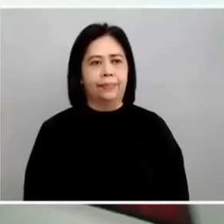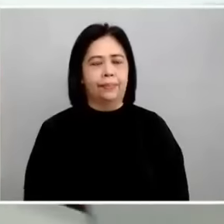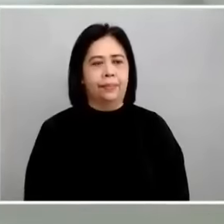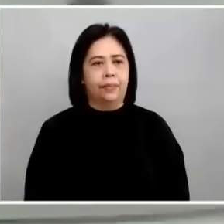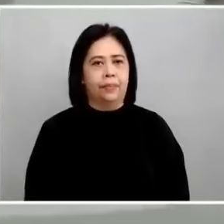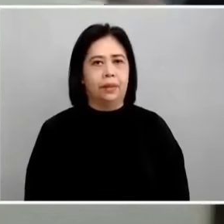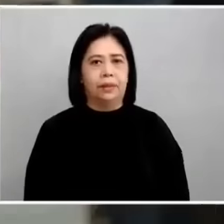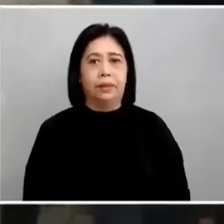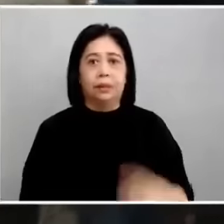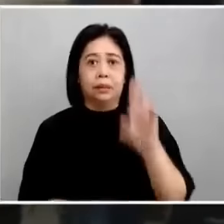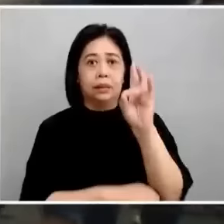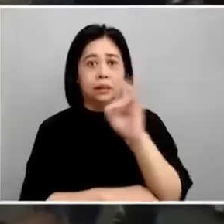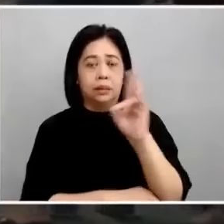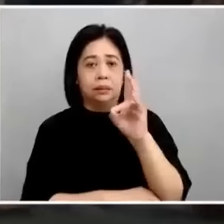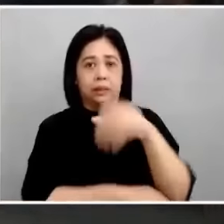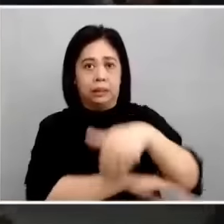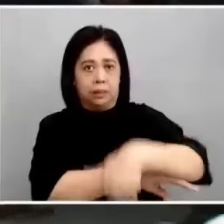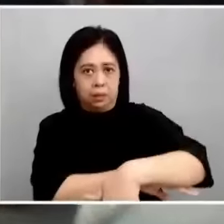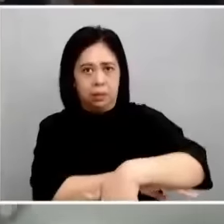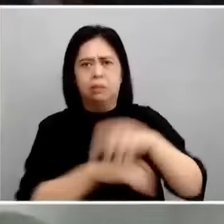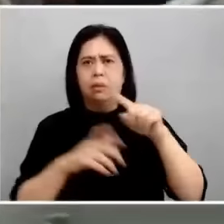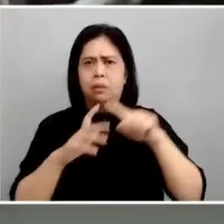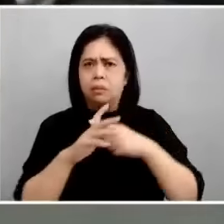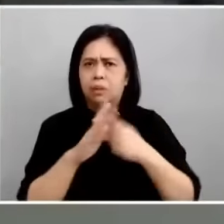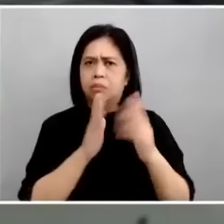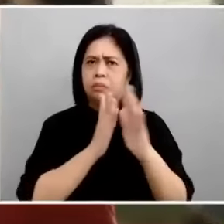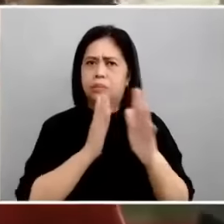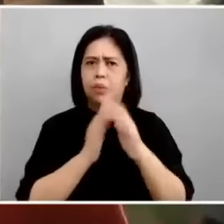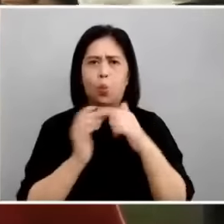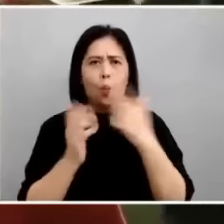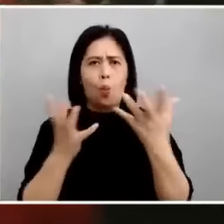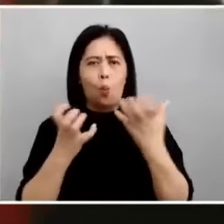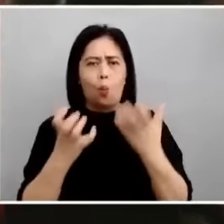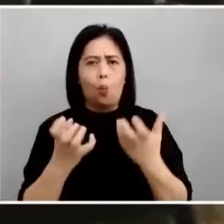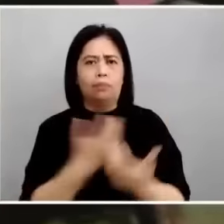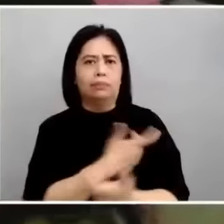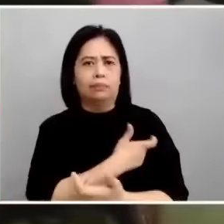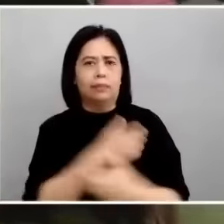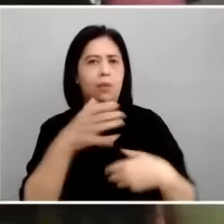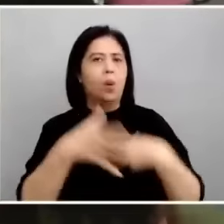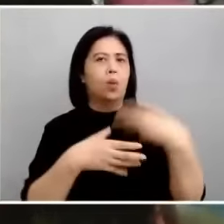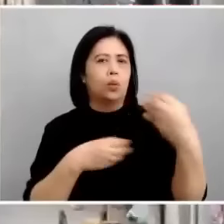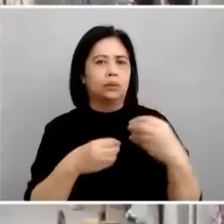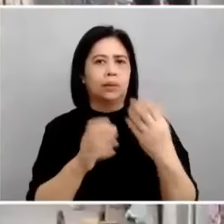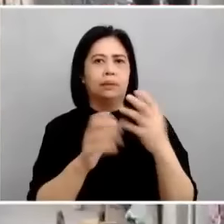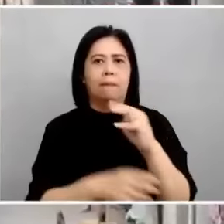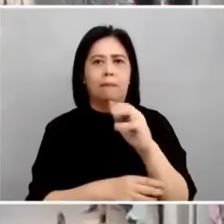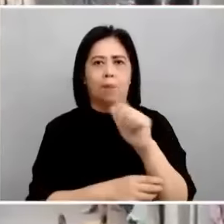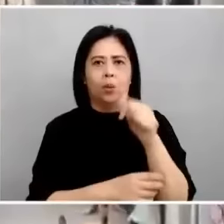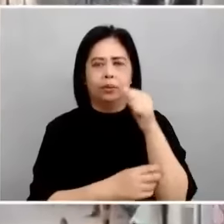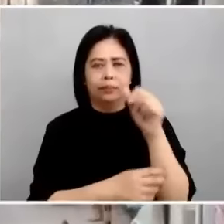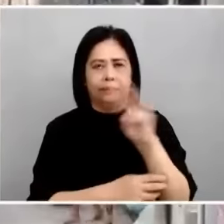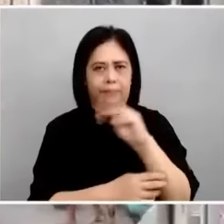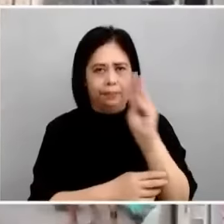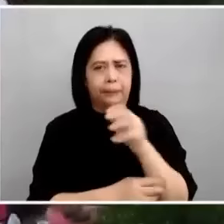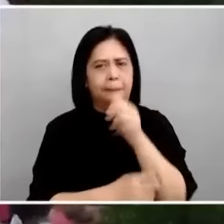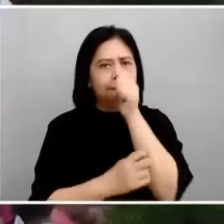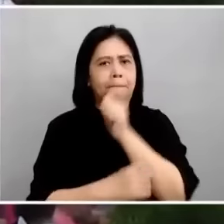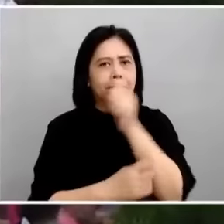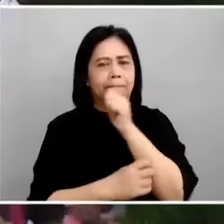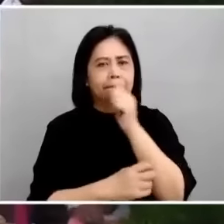Alas 7 pa lang kagabi, nagsimula ng pumila ang mga gustong magpabakuna sa labas ng ilang mall sa Maynila. Pinagtiyagaang